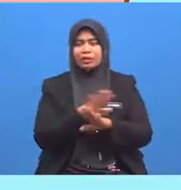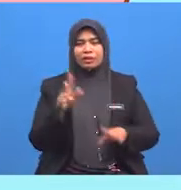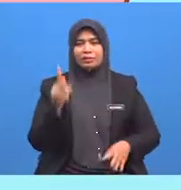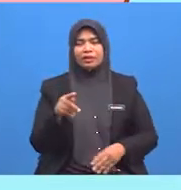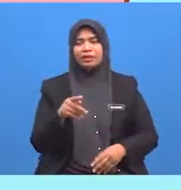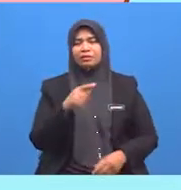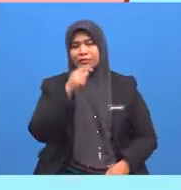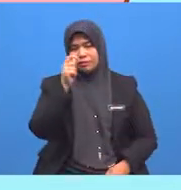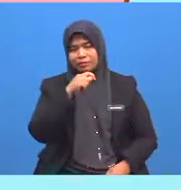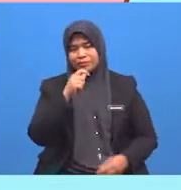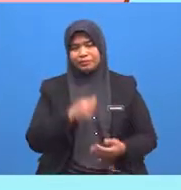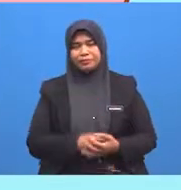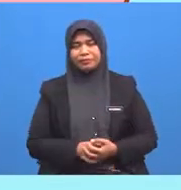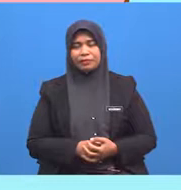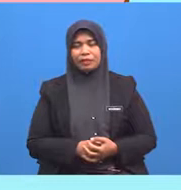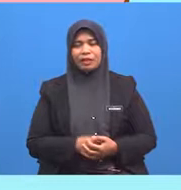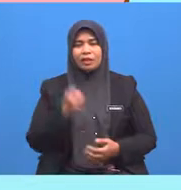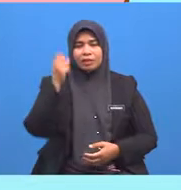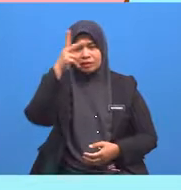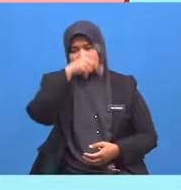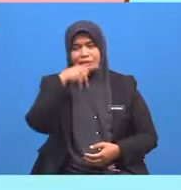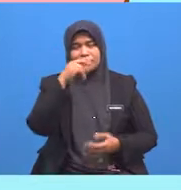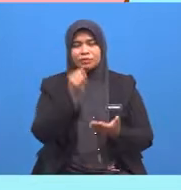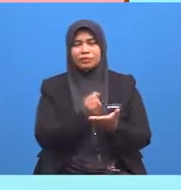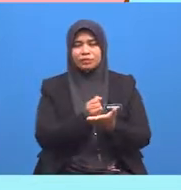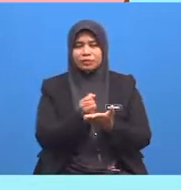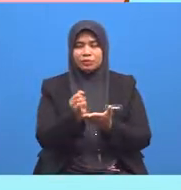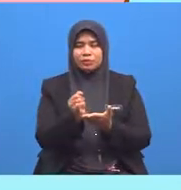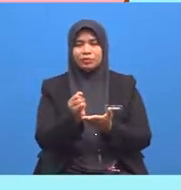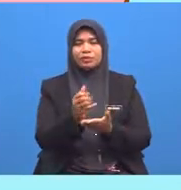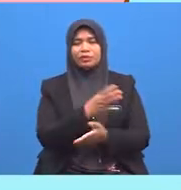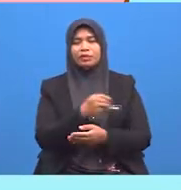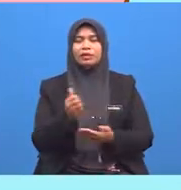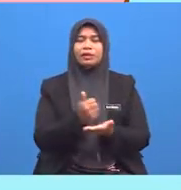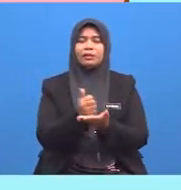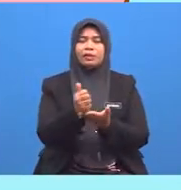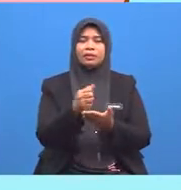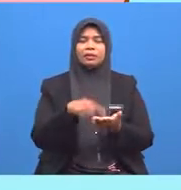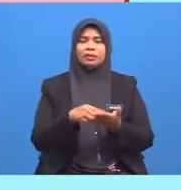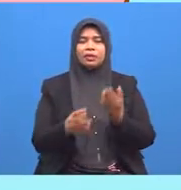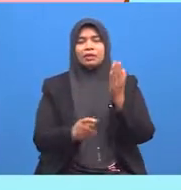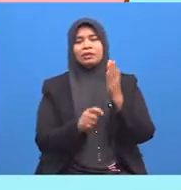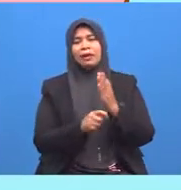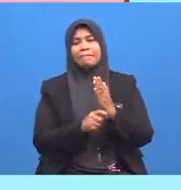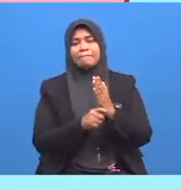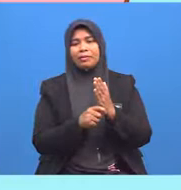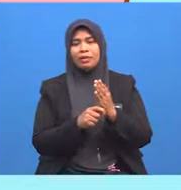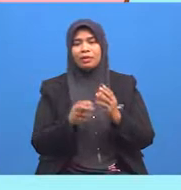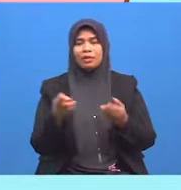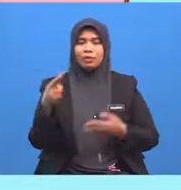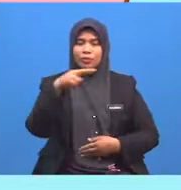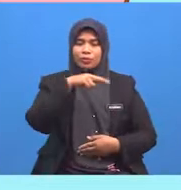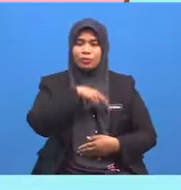menghianatinya Re kitab jujur dan amanah inilah yang menambah keuntungan penjagaan